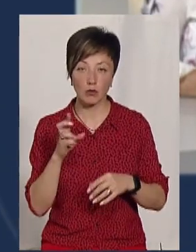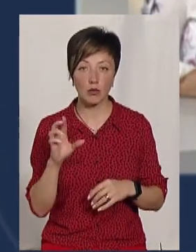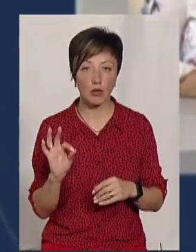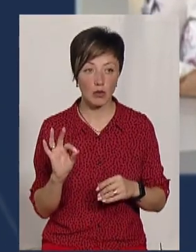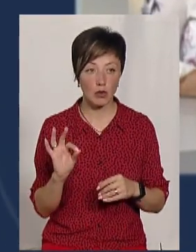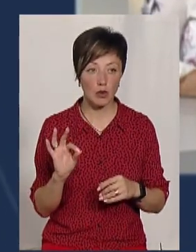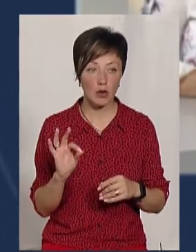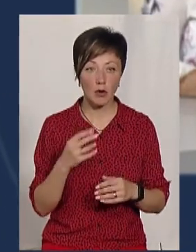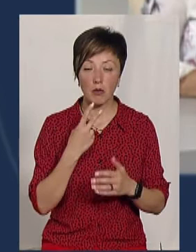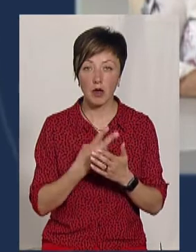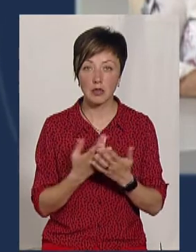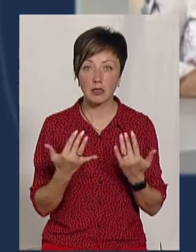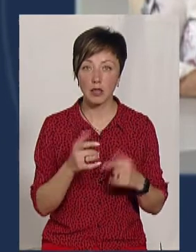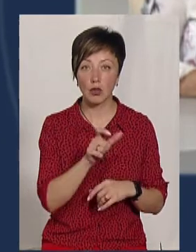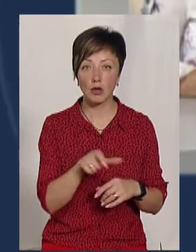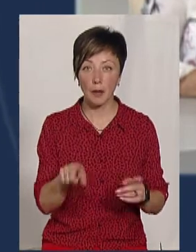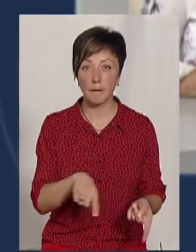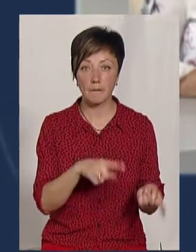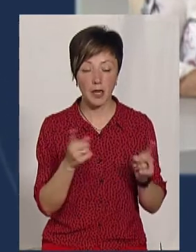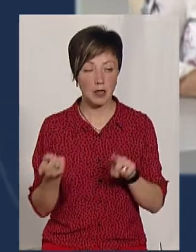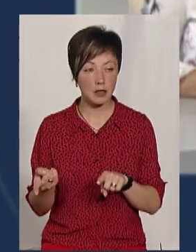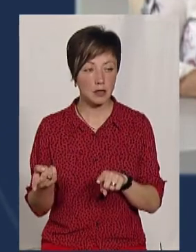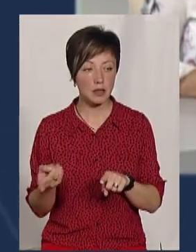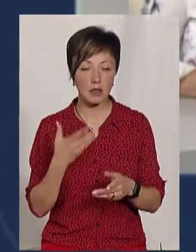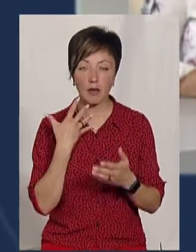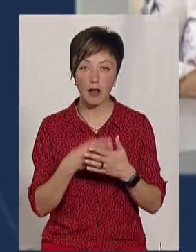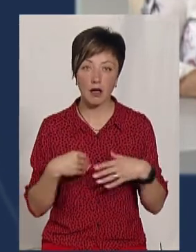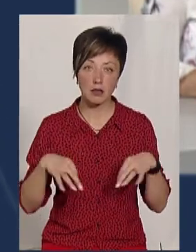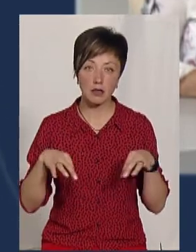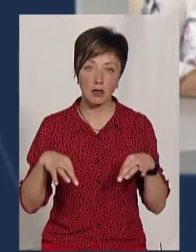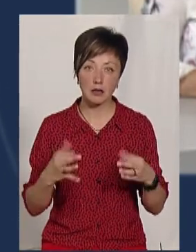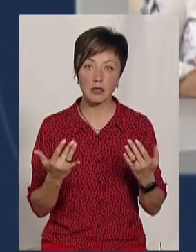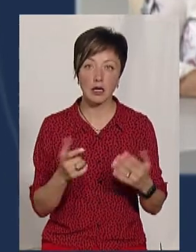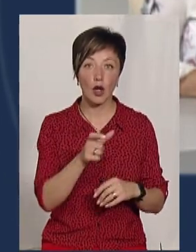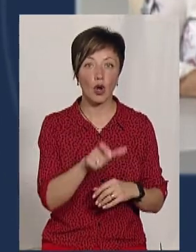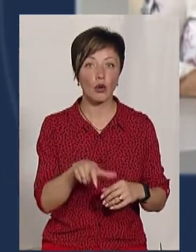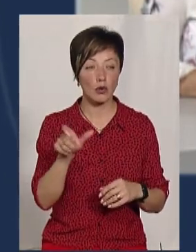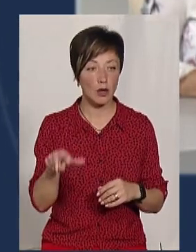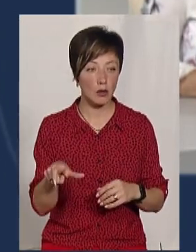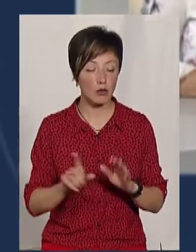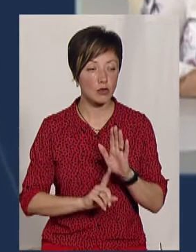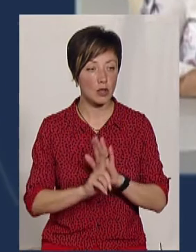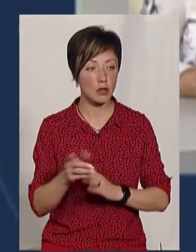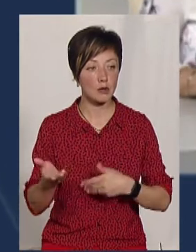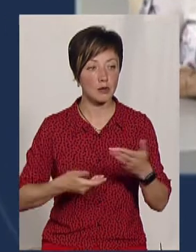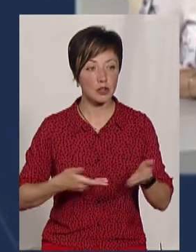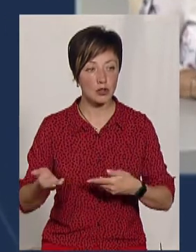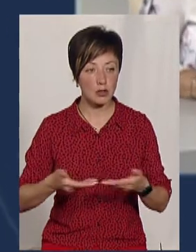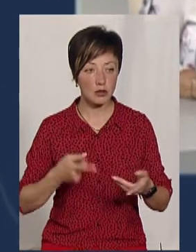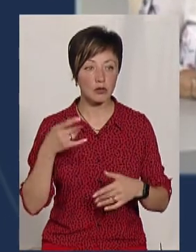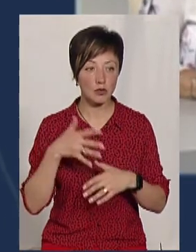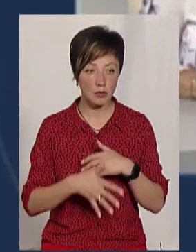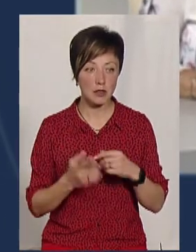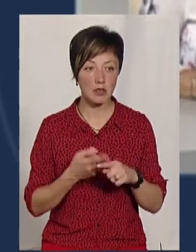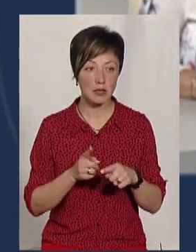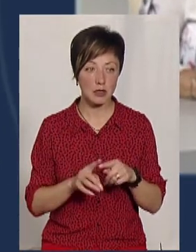що ми бачимо, що скільки людей пересіло на власний транспорт, скільки людей почало ходити пішки, вони